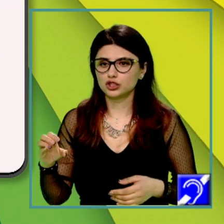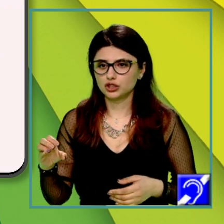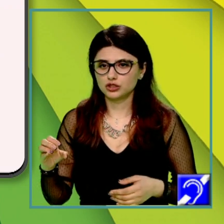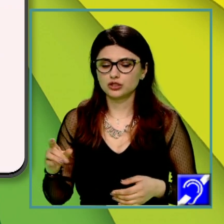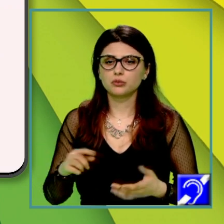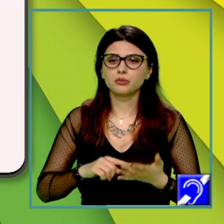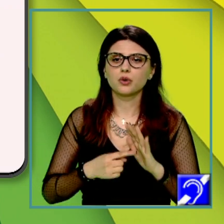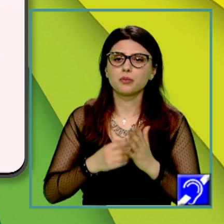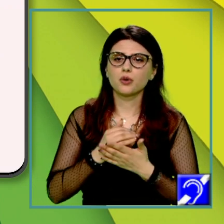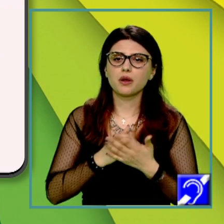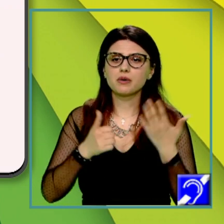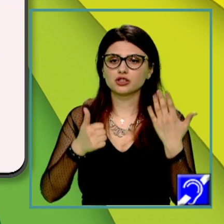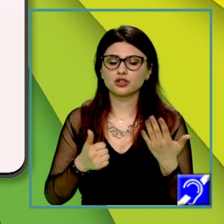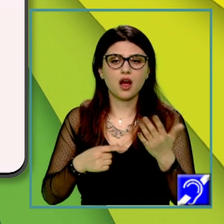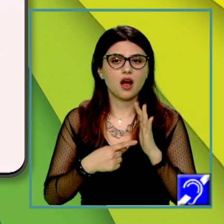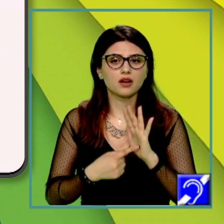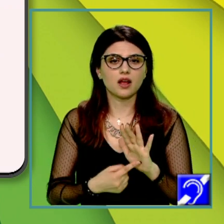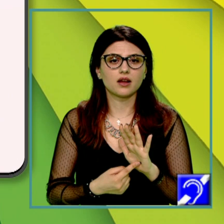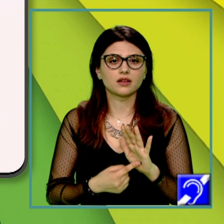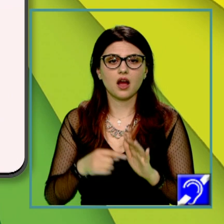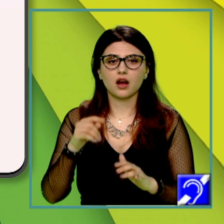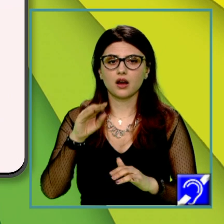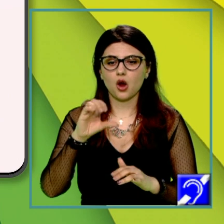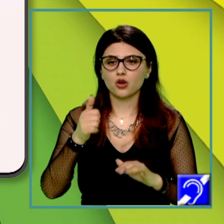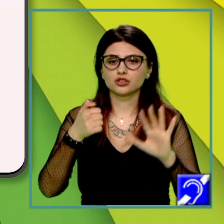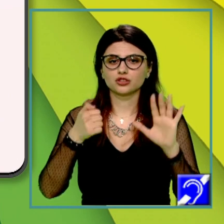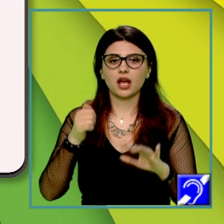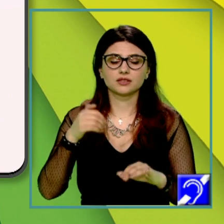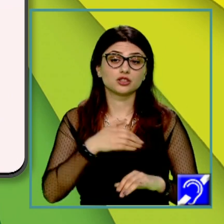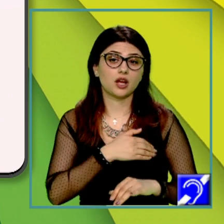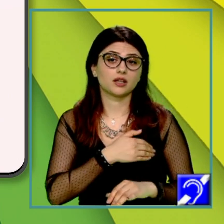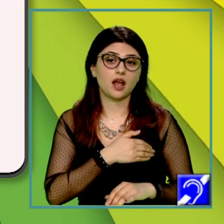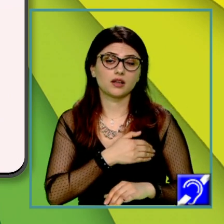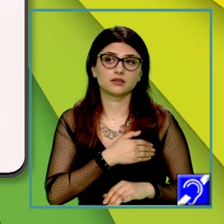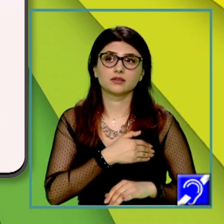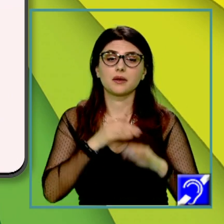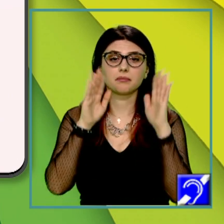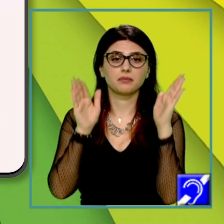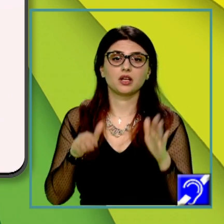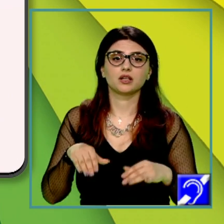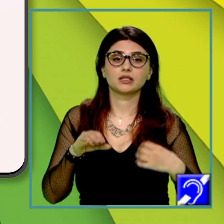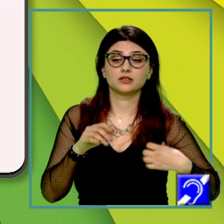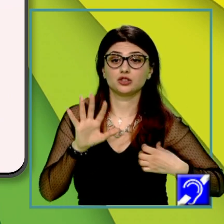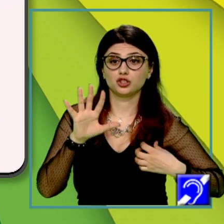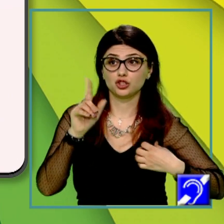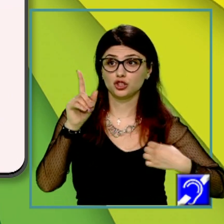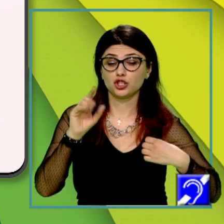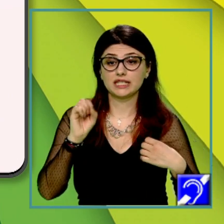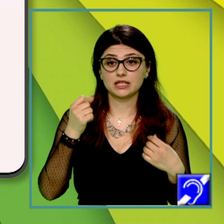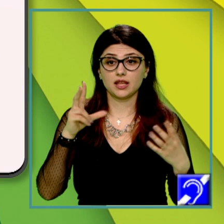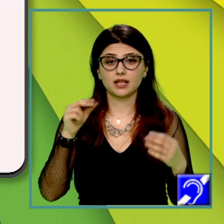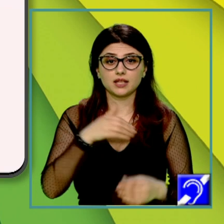șase Arătați că cosinus de 60 de grade pe lângă cinci sinus de 30 de grade